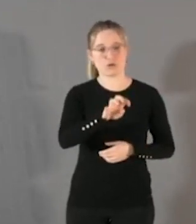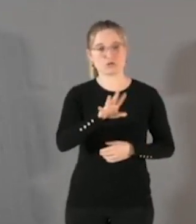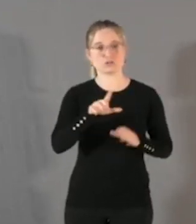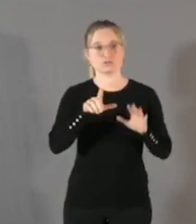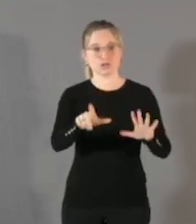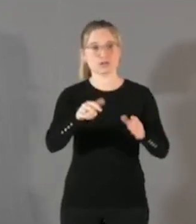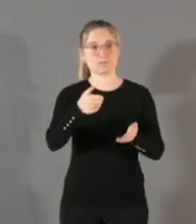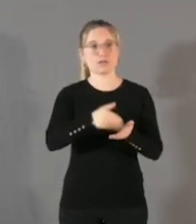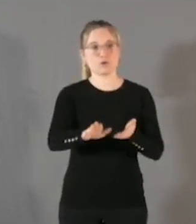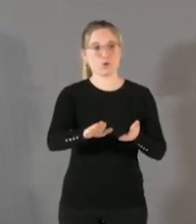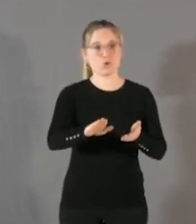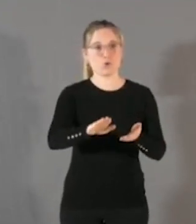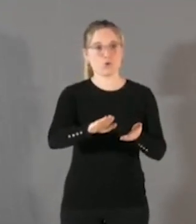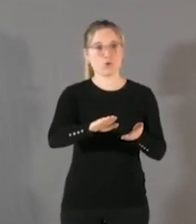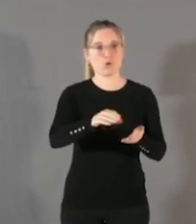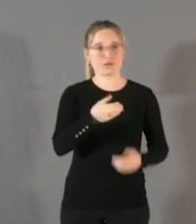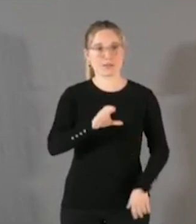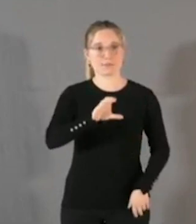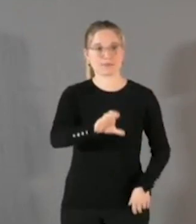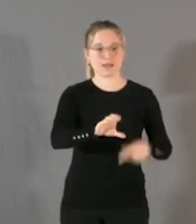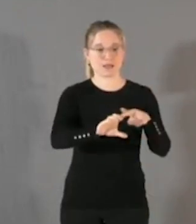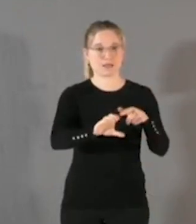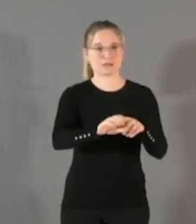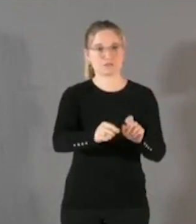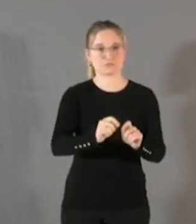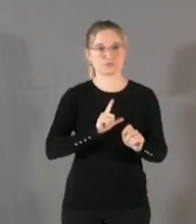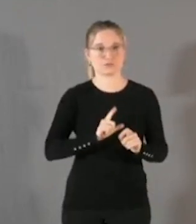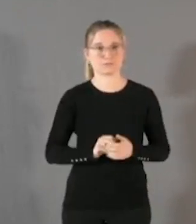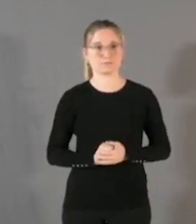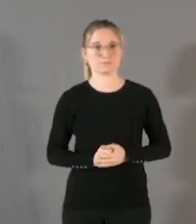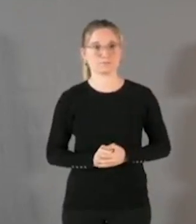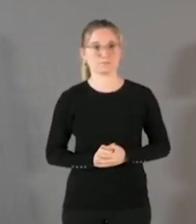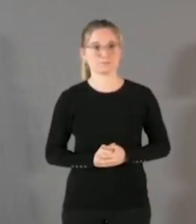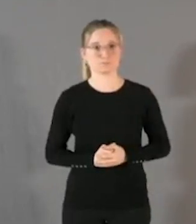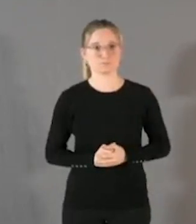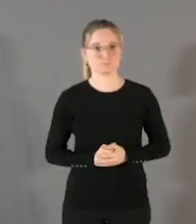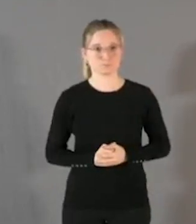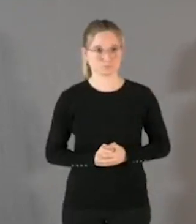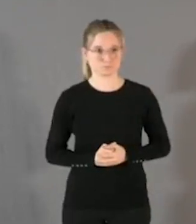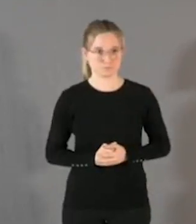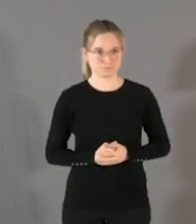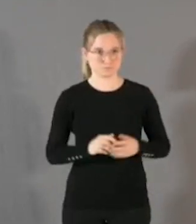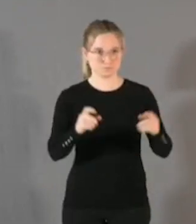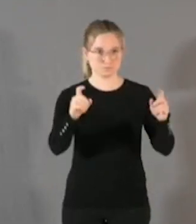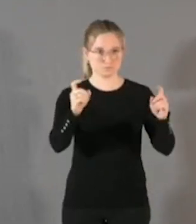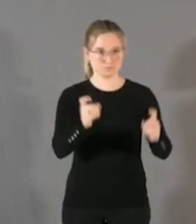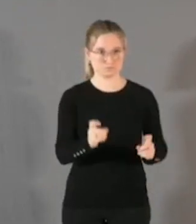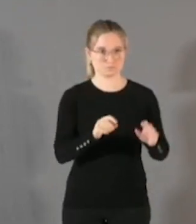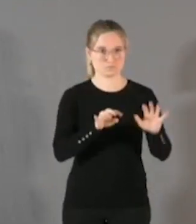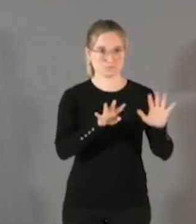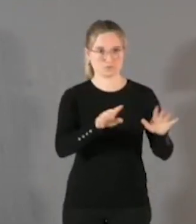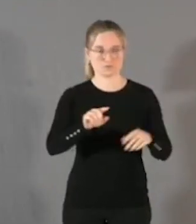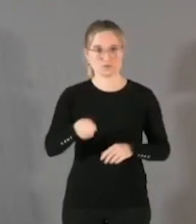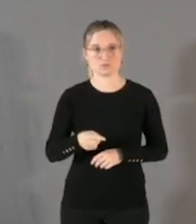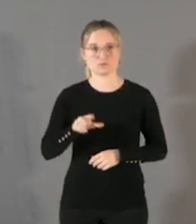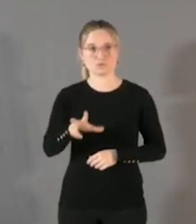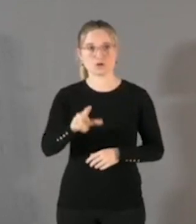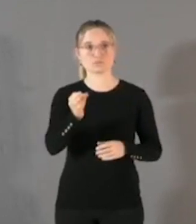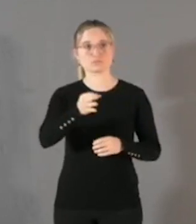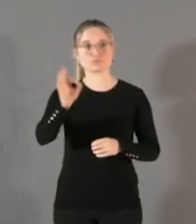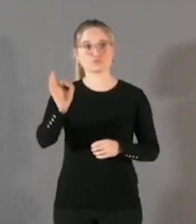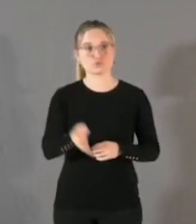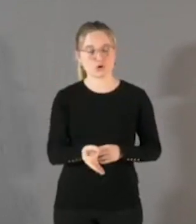Comparaison 2023-2024 quand même, l'épargne brute a diminué de 9,3% et le besoin d'emprunt a conséquemment augmenté